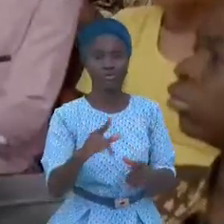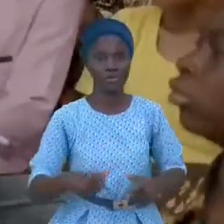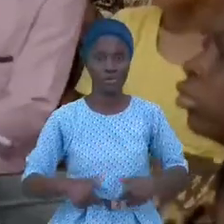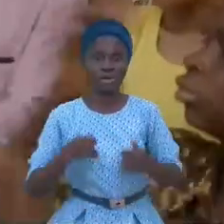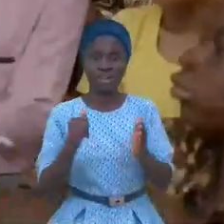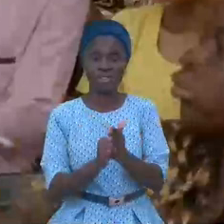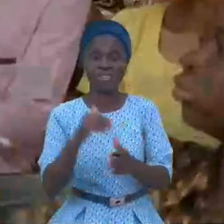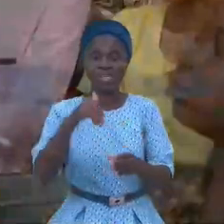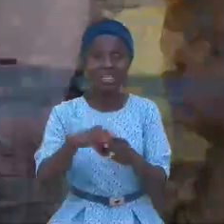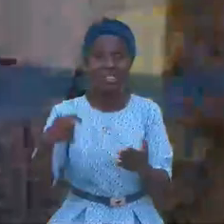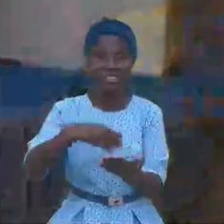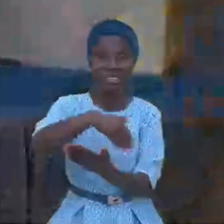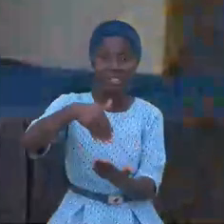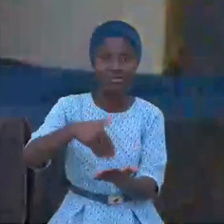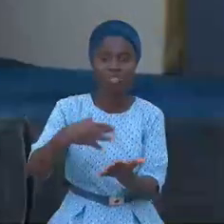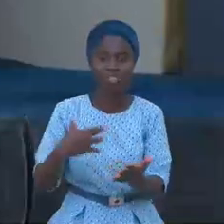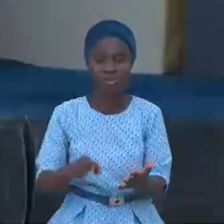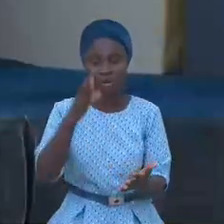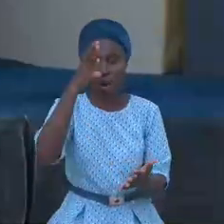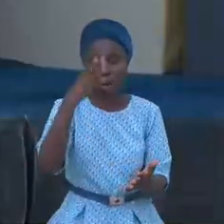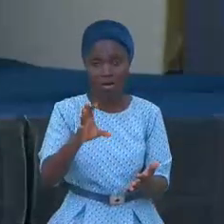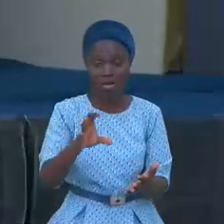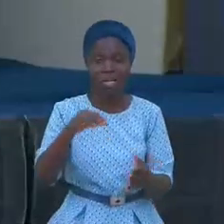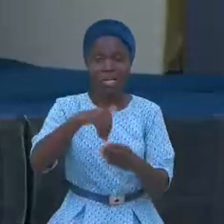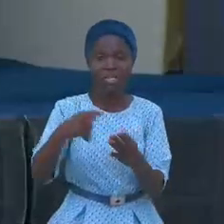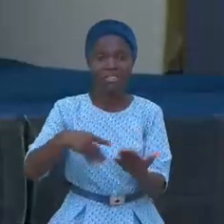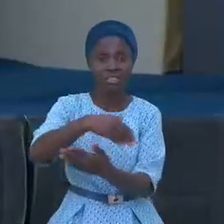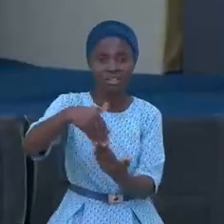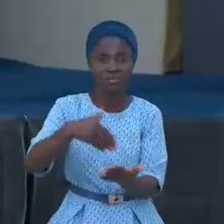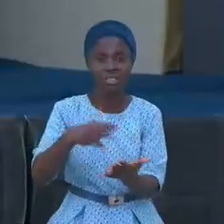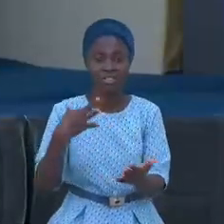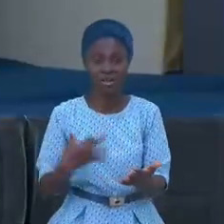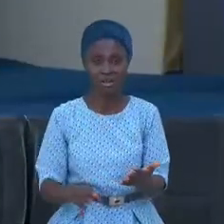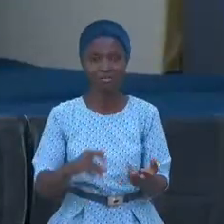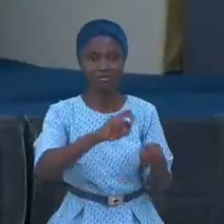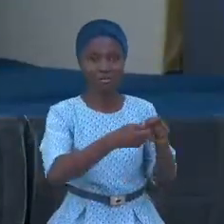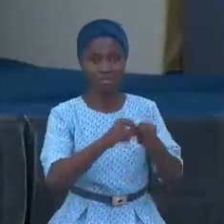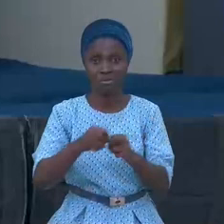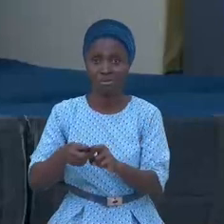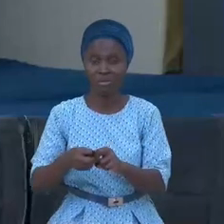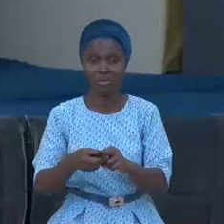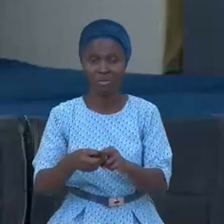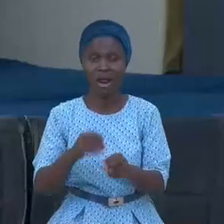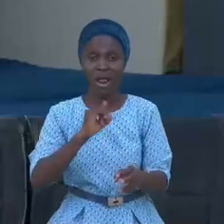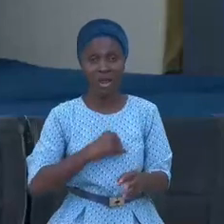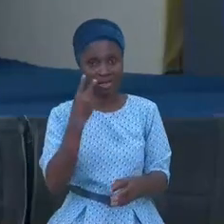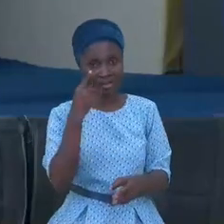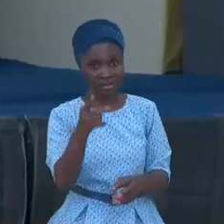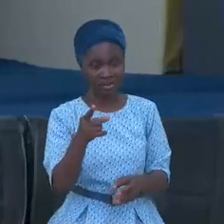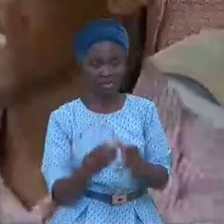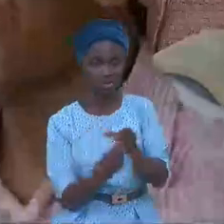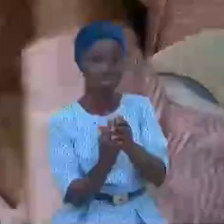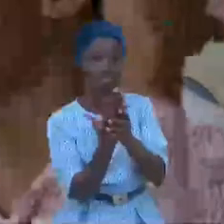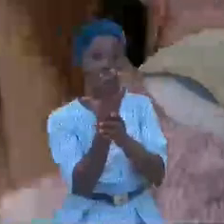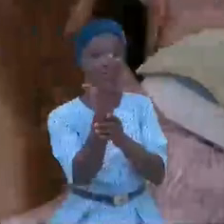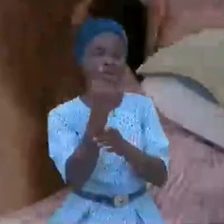milieu des crimes, au milieu des contradictions, je te vois grandir comme aussi blanc que le